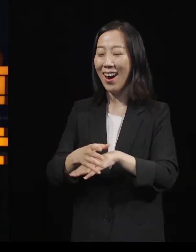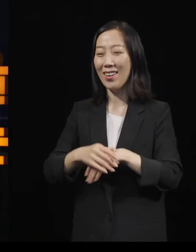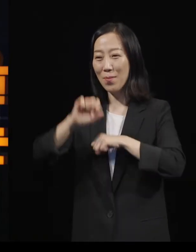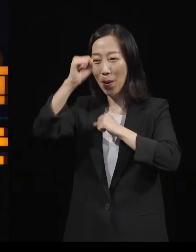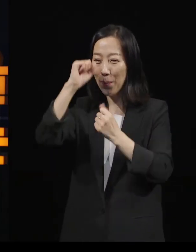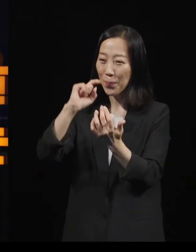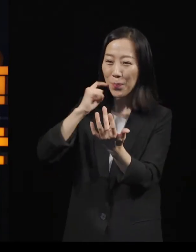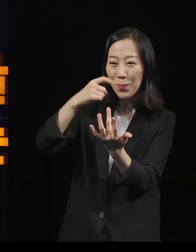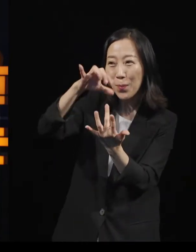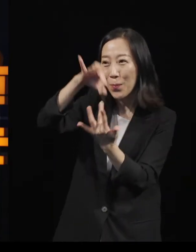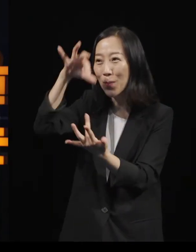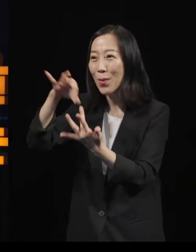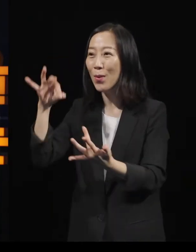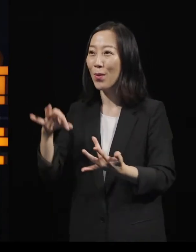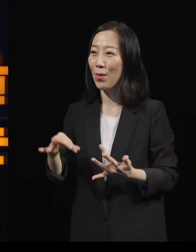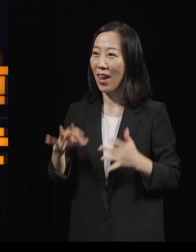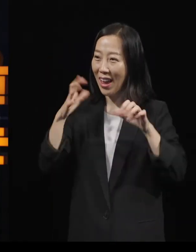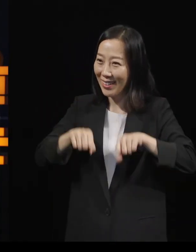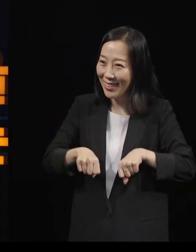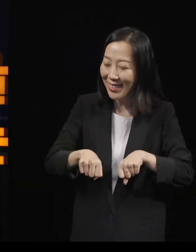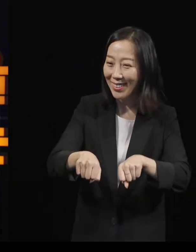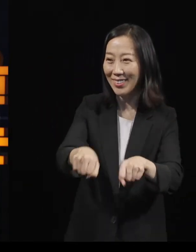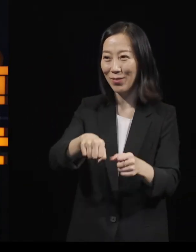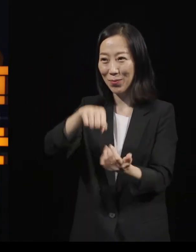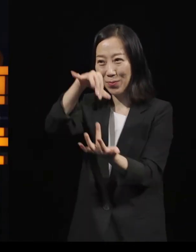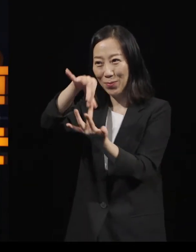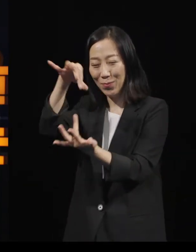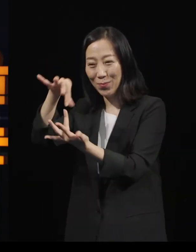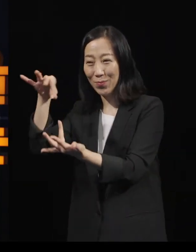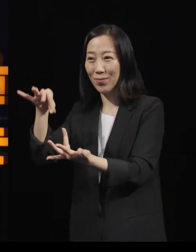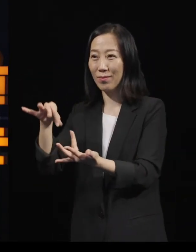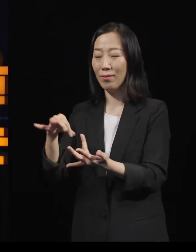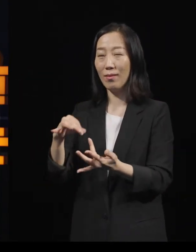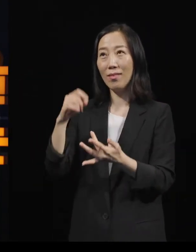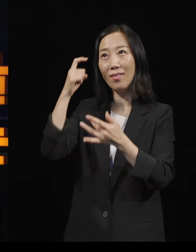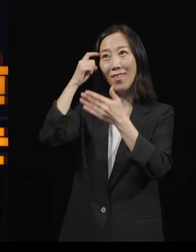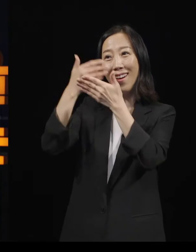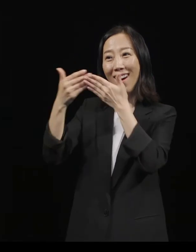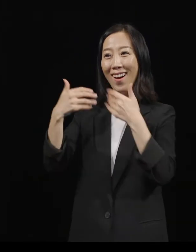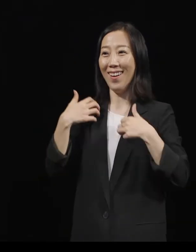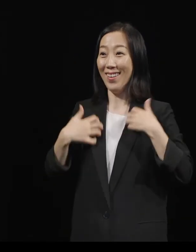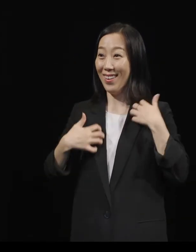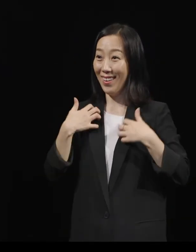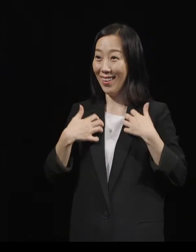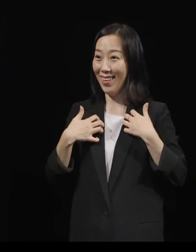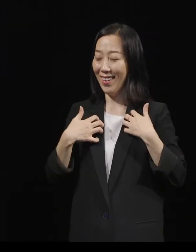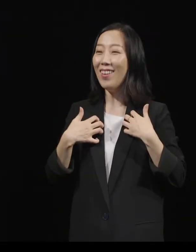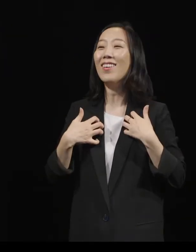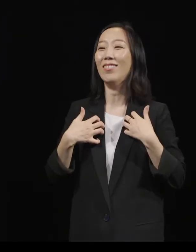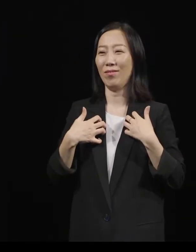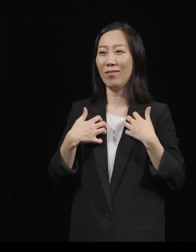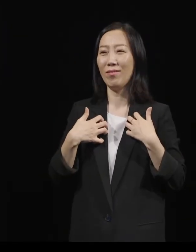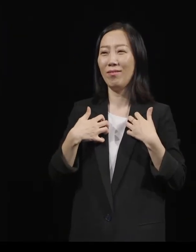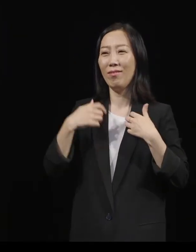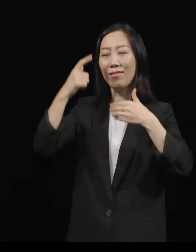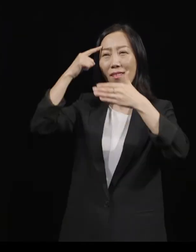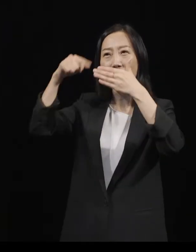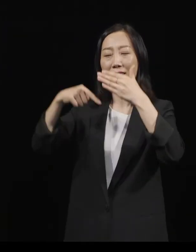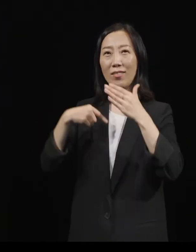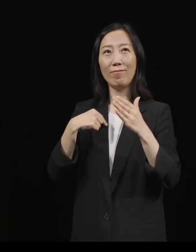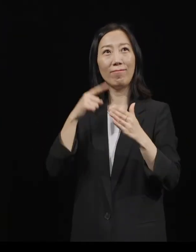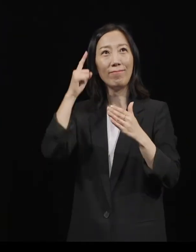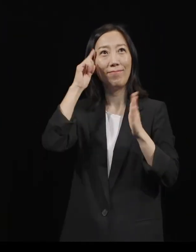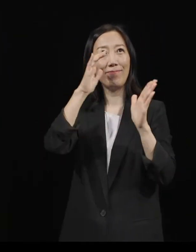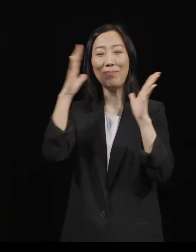등을 고르면서 너무도 예쁘고 건강한 아이를 상상을 하죠. 그 상상 속의 아이는 너무도